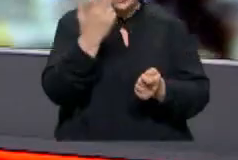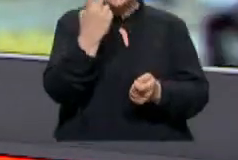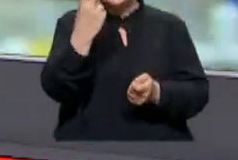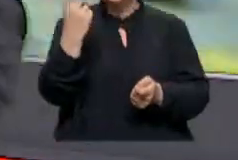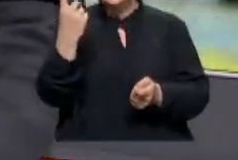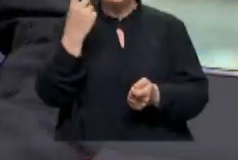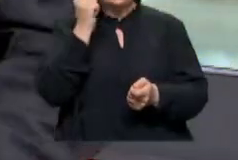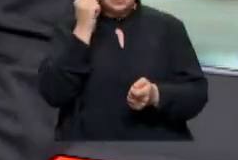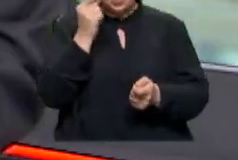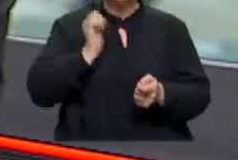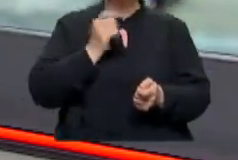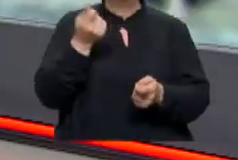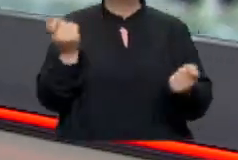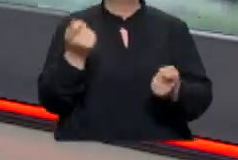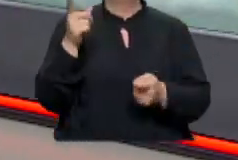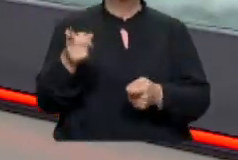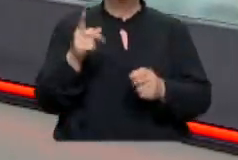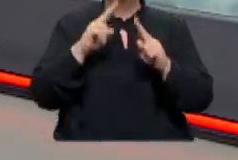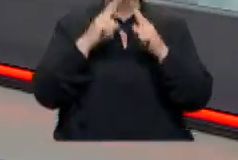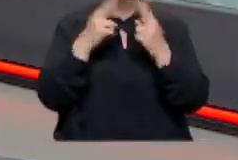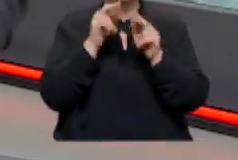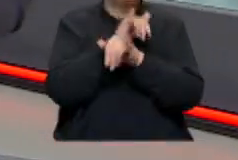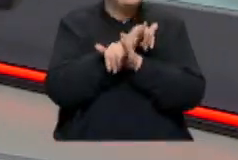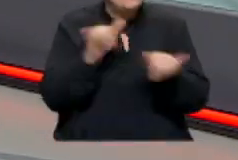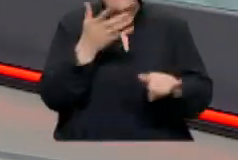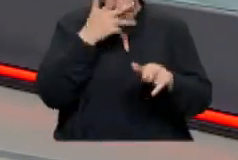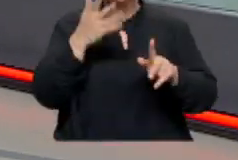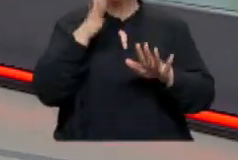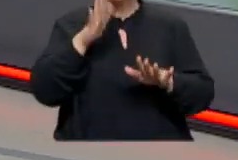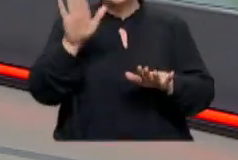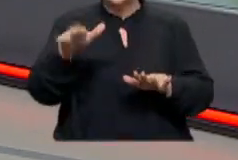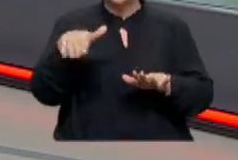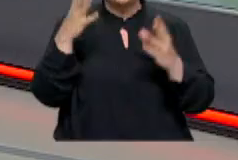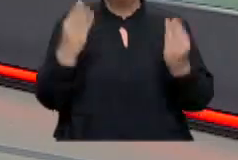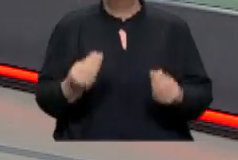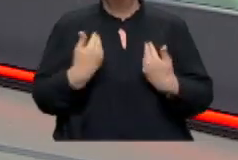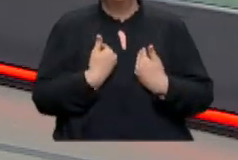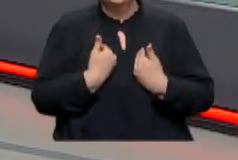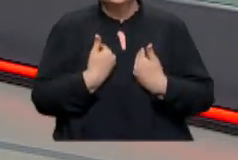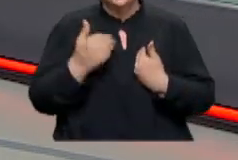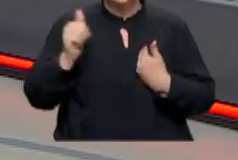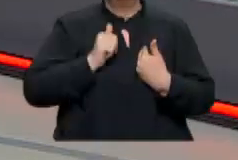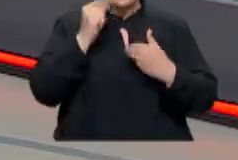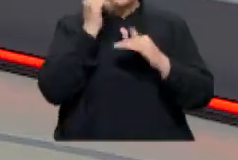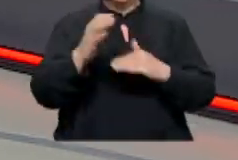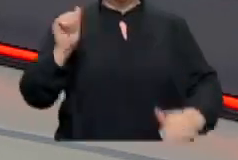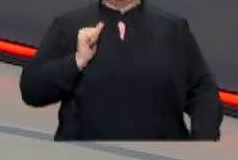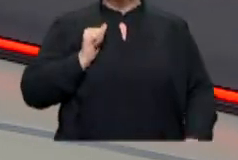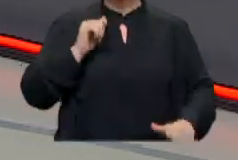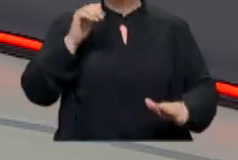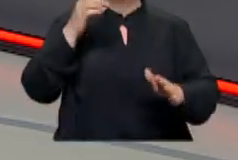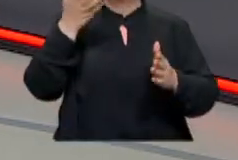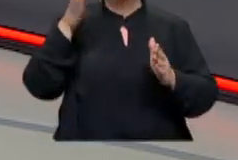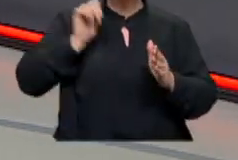biri asgari ücretle çalışıyor. Dünyada eşi yok. Vasıfsızlaştırılmış durumdayız. Asker millettik ya, asgari